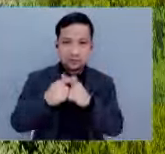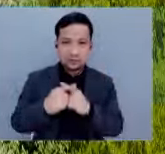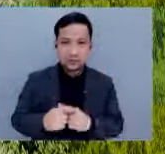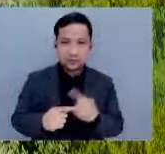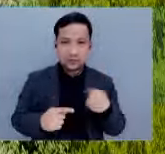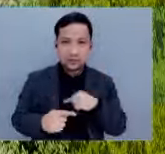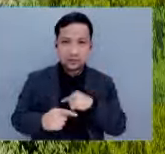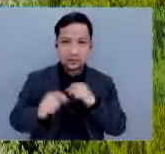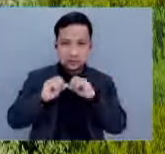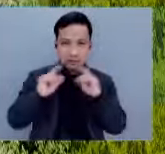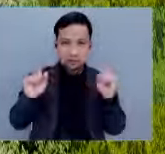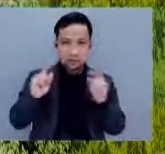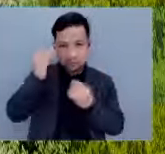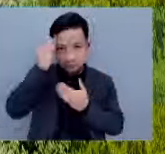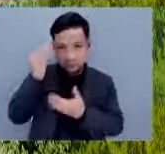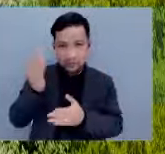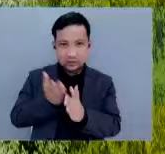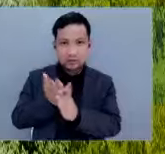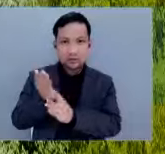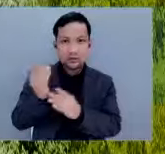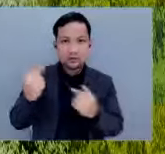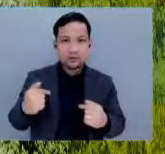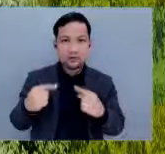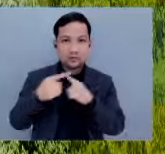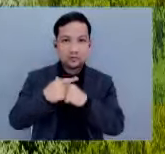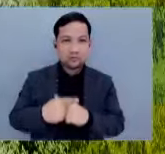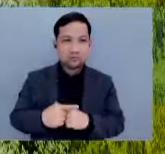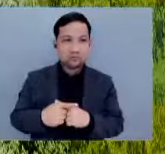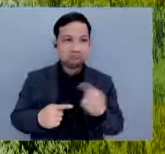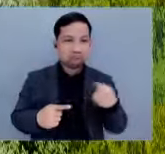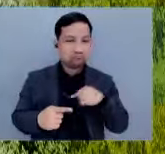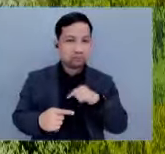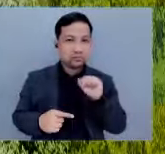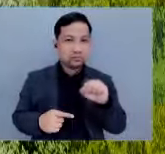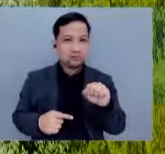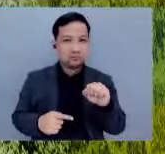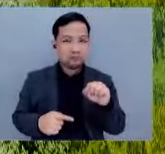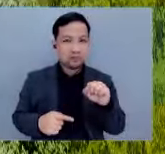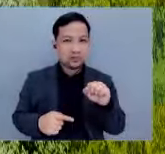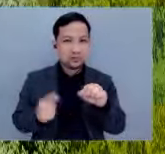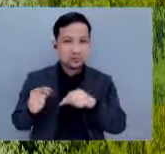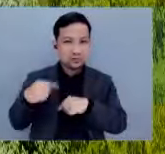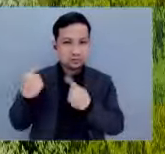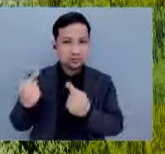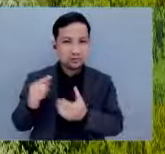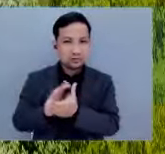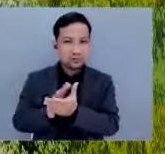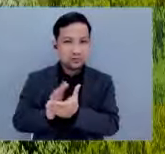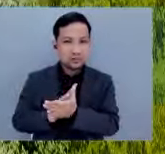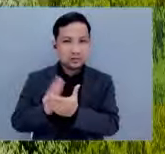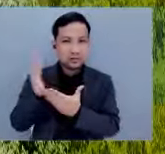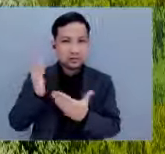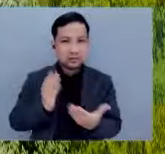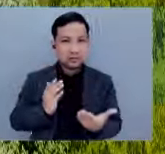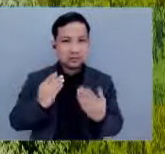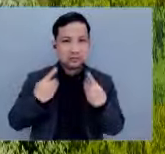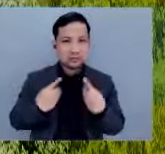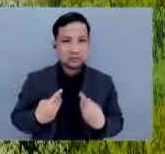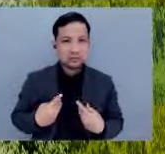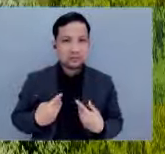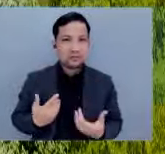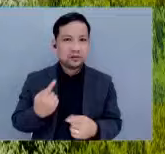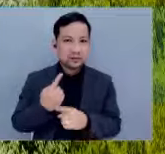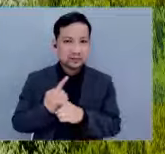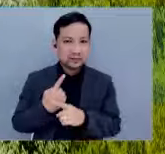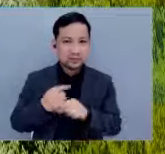biglaan, ina-advance po namin sila na may gantong contest. So, pag galing po sila sa school, nagbabaon na po sila ng costume, sapatos